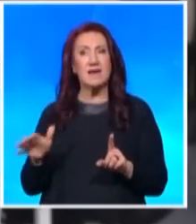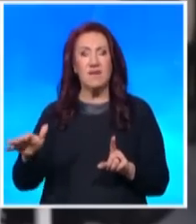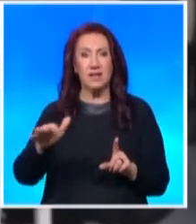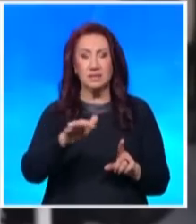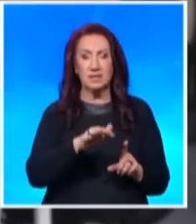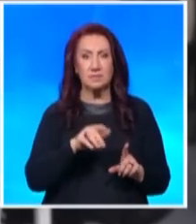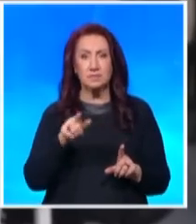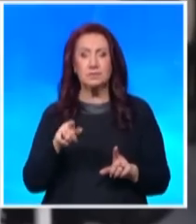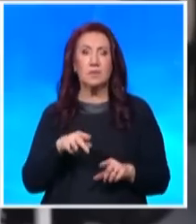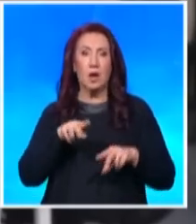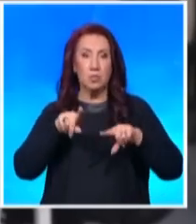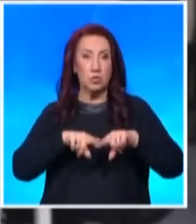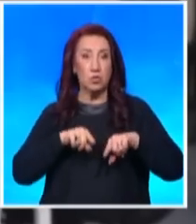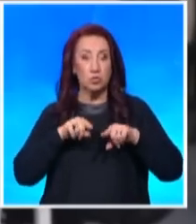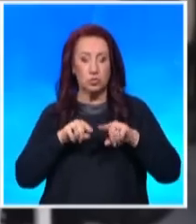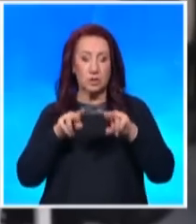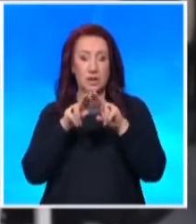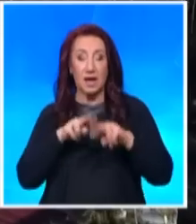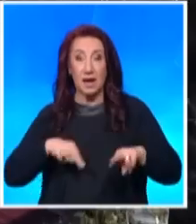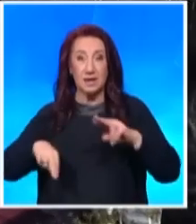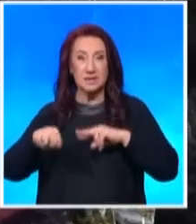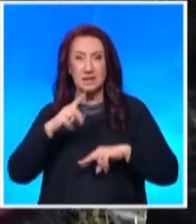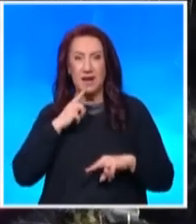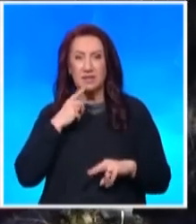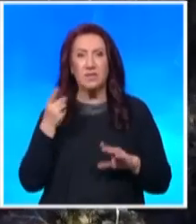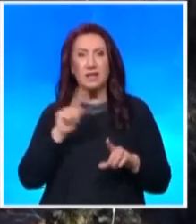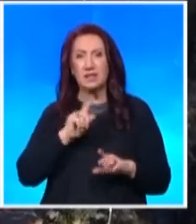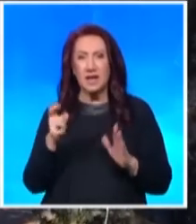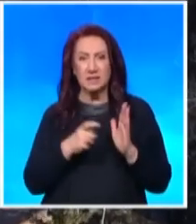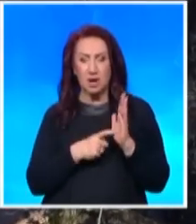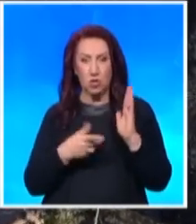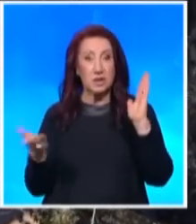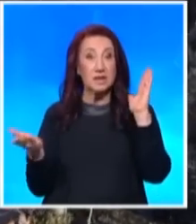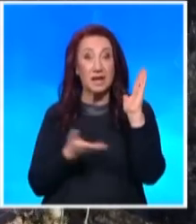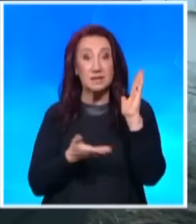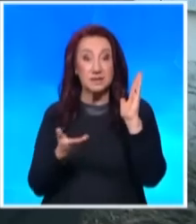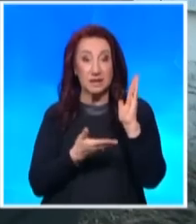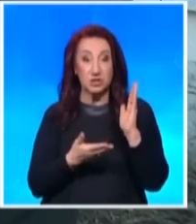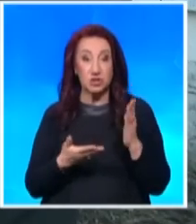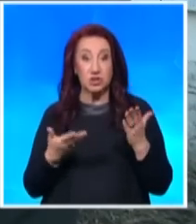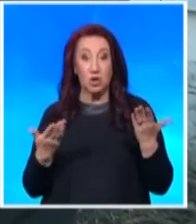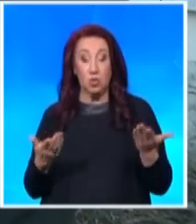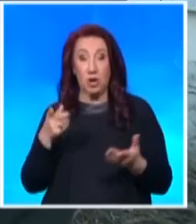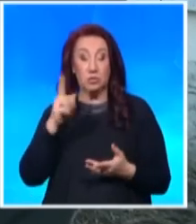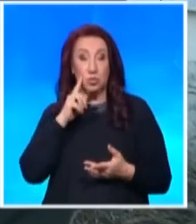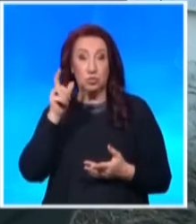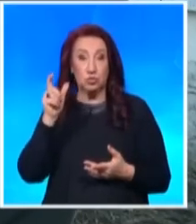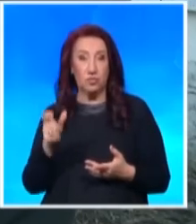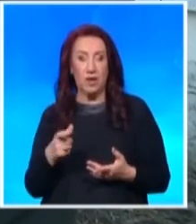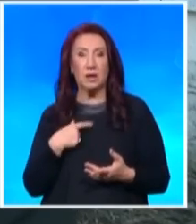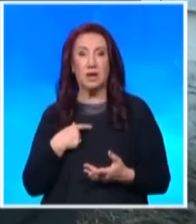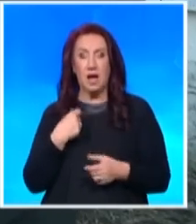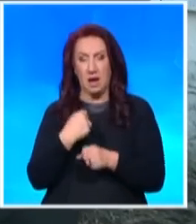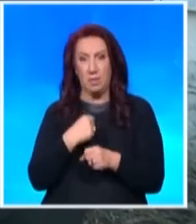на мястото на бившата капалня Мария Луиза. Когато ти си на обществена позиция, с